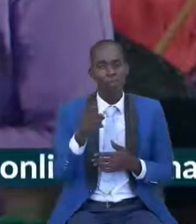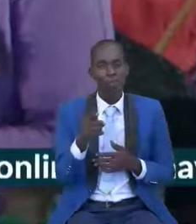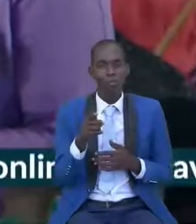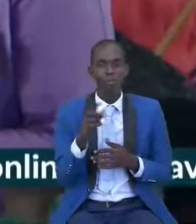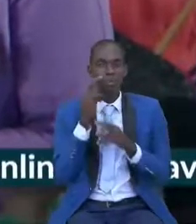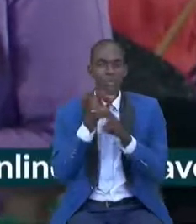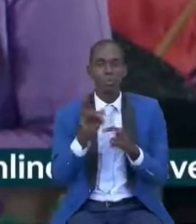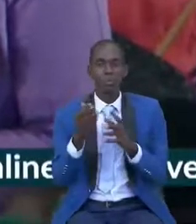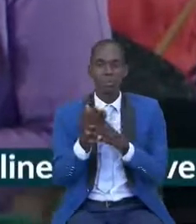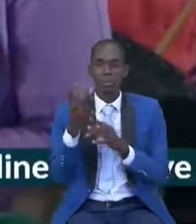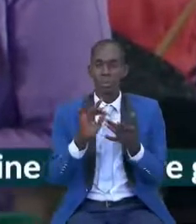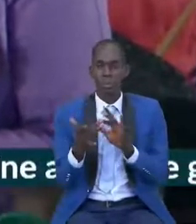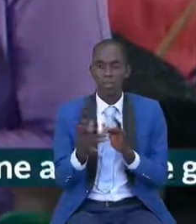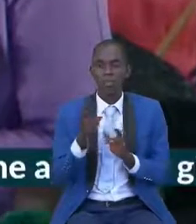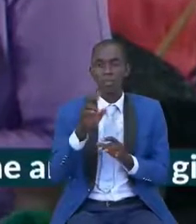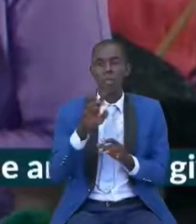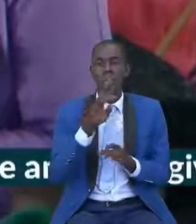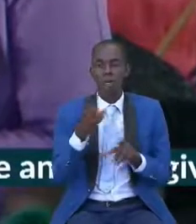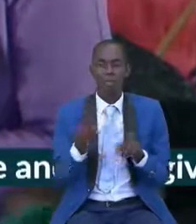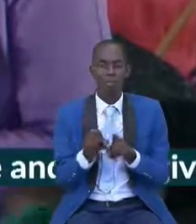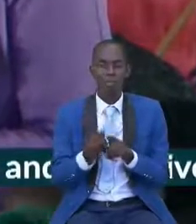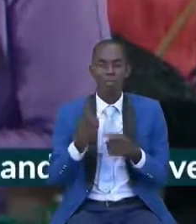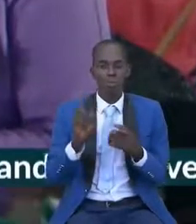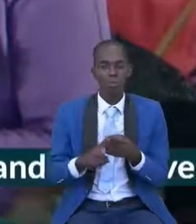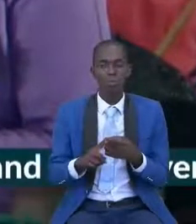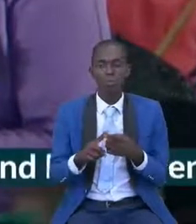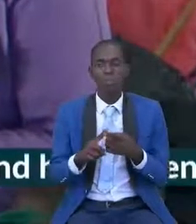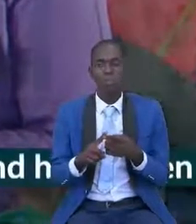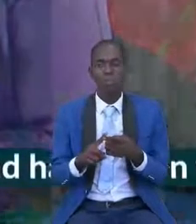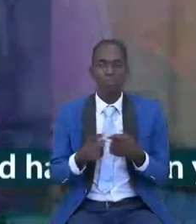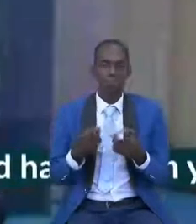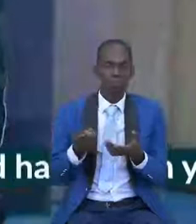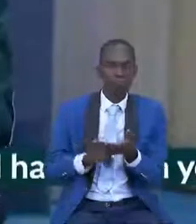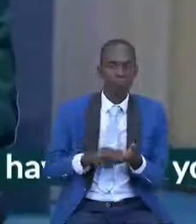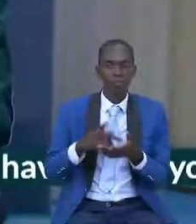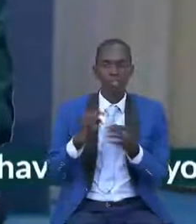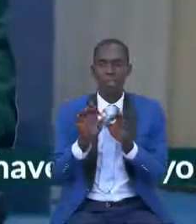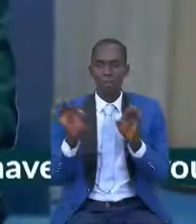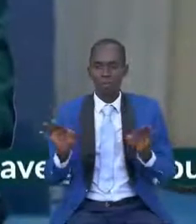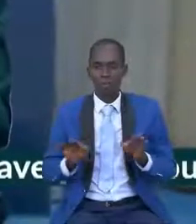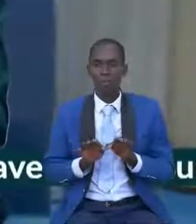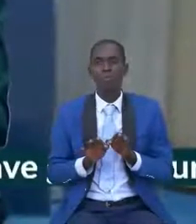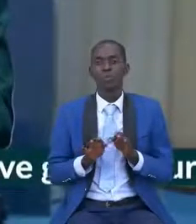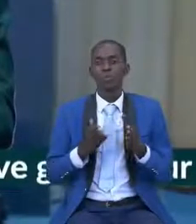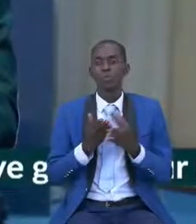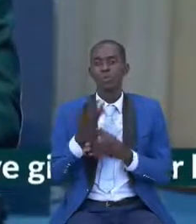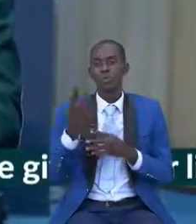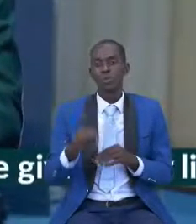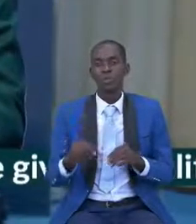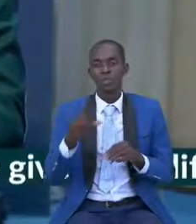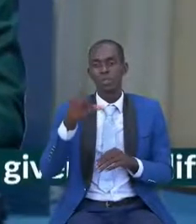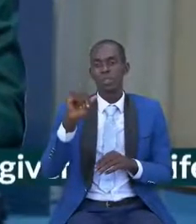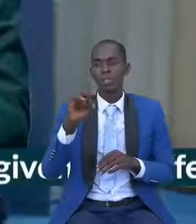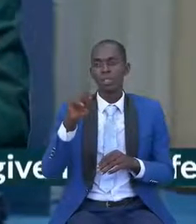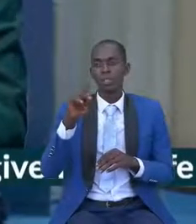vie et vous aider à croître spirituellement. Vous qui êtes en ligne, remplissez le formulaire en